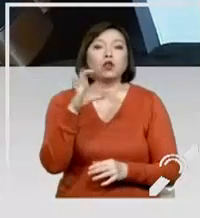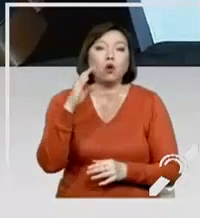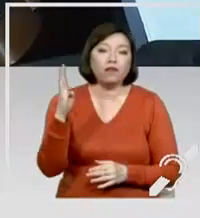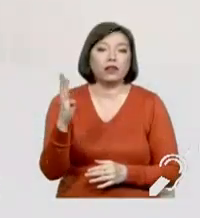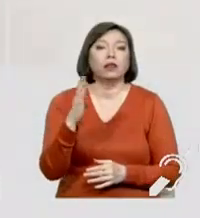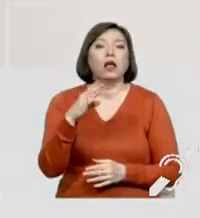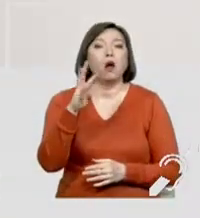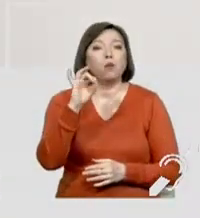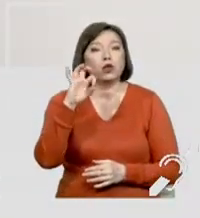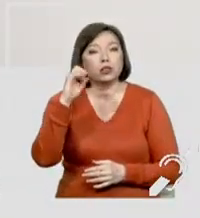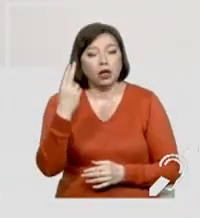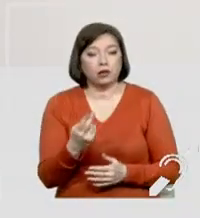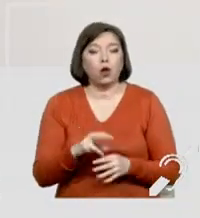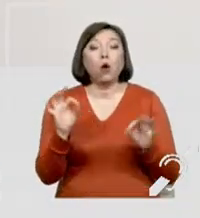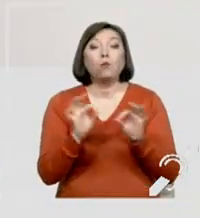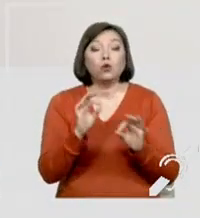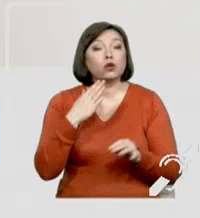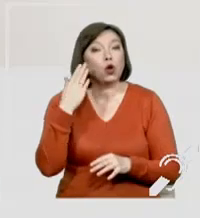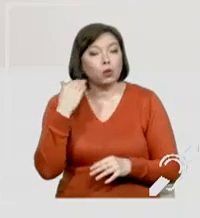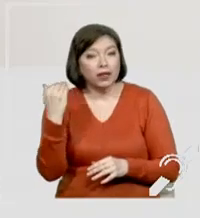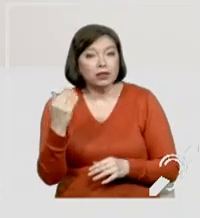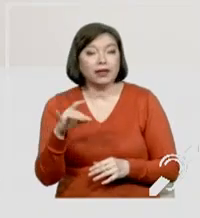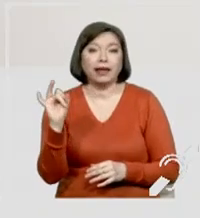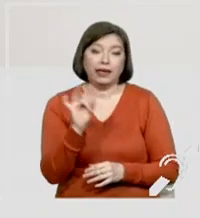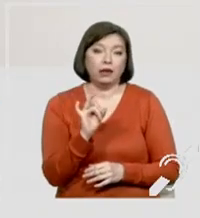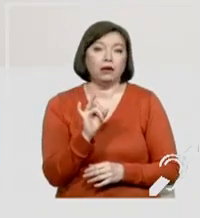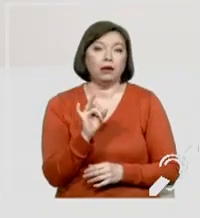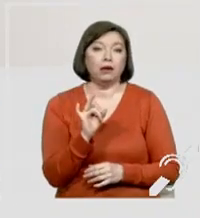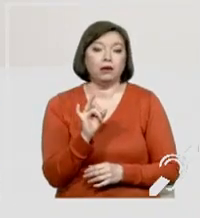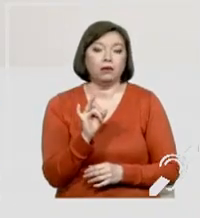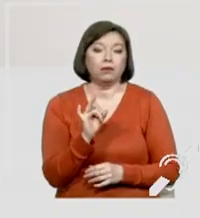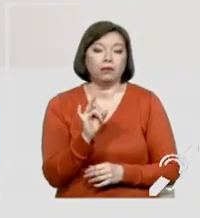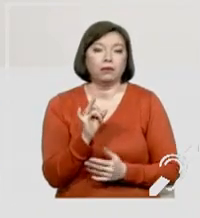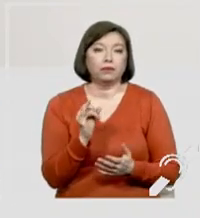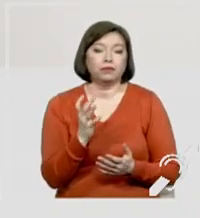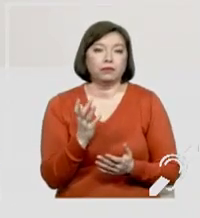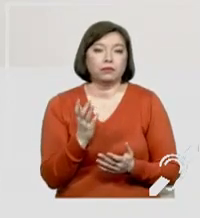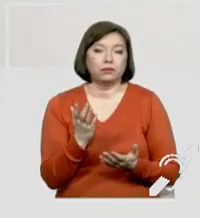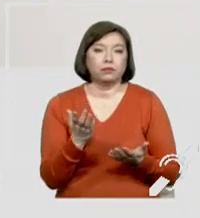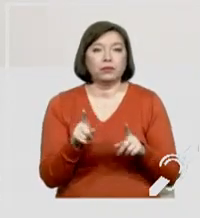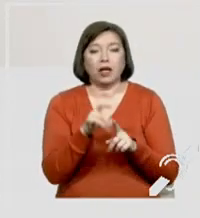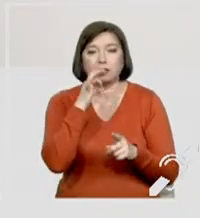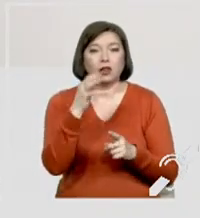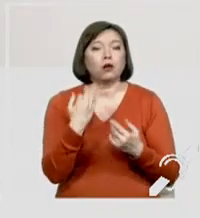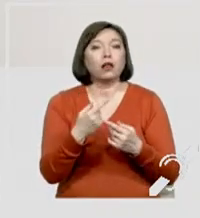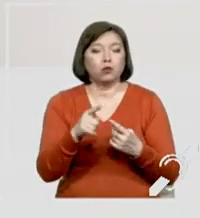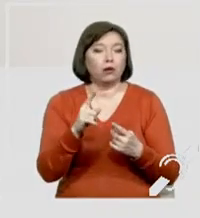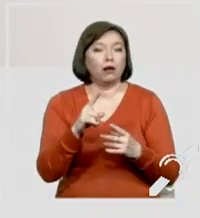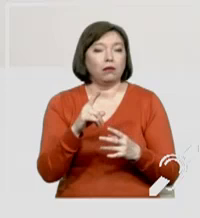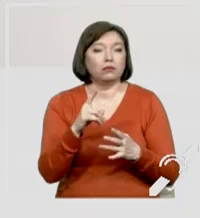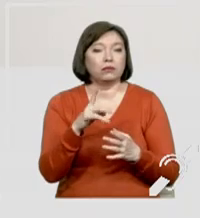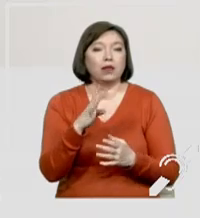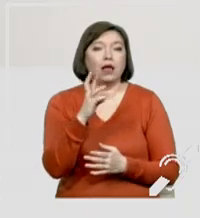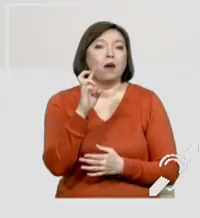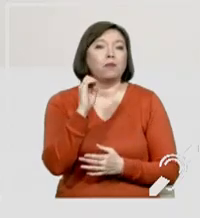și Mozart. Cu muzică românească și cu o muzică, hai să zicem, universală de Ludwig